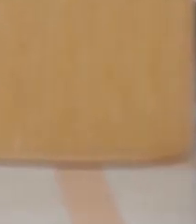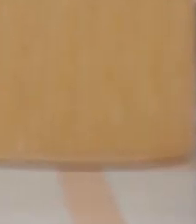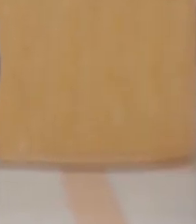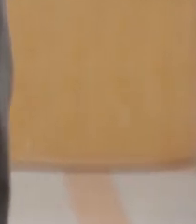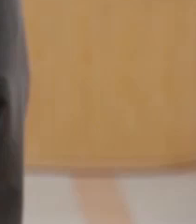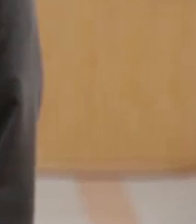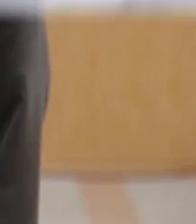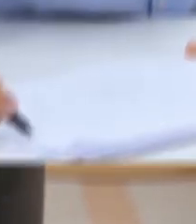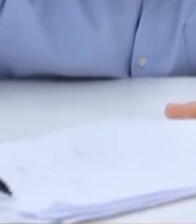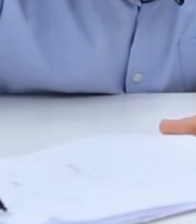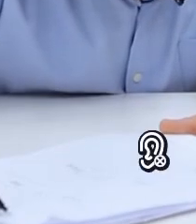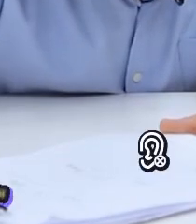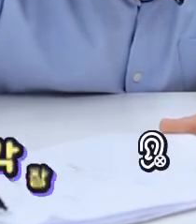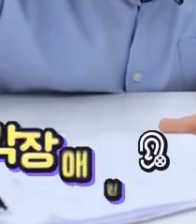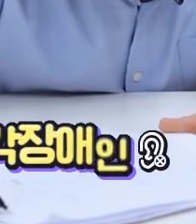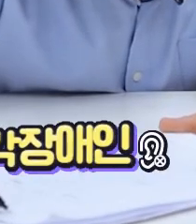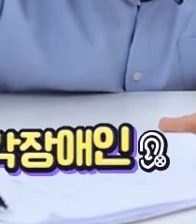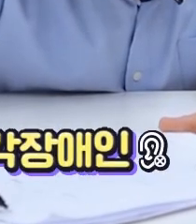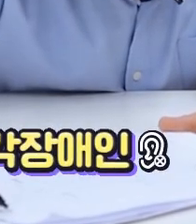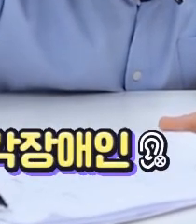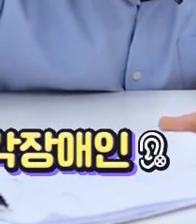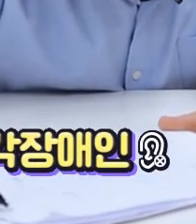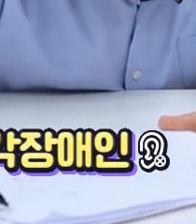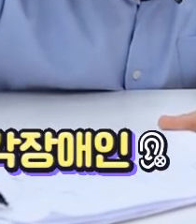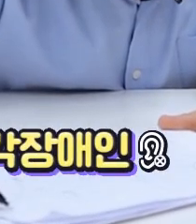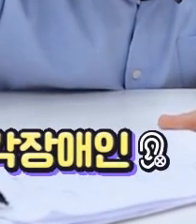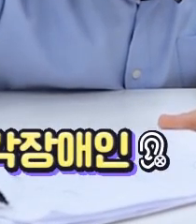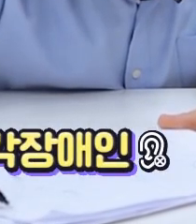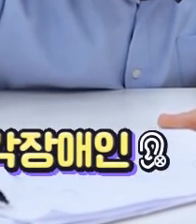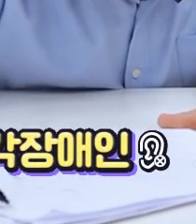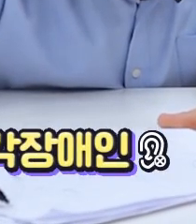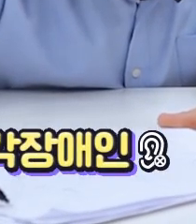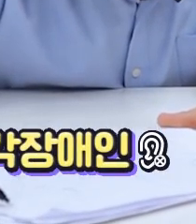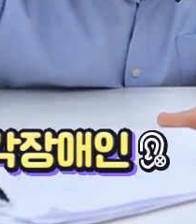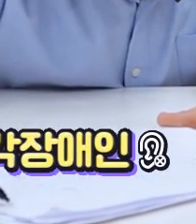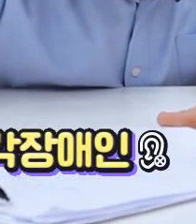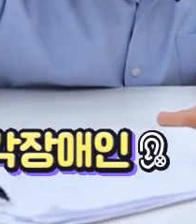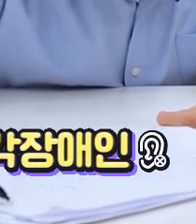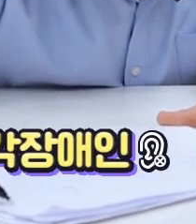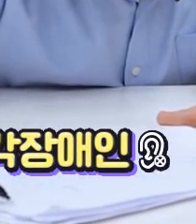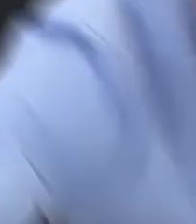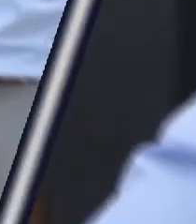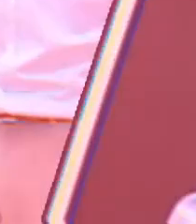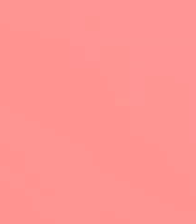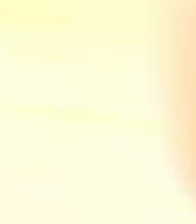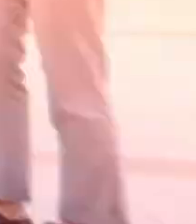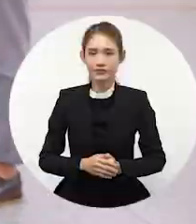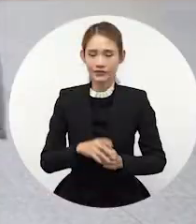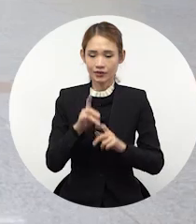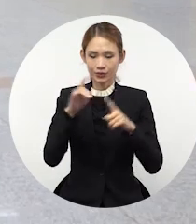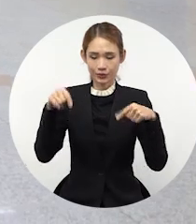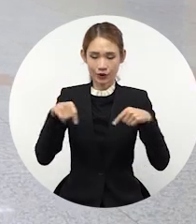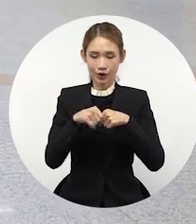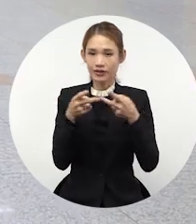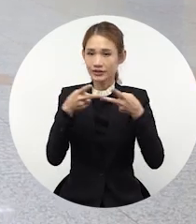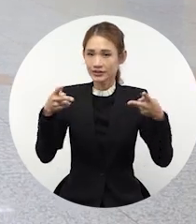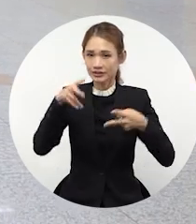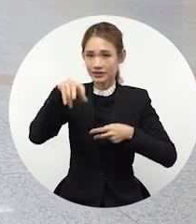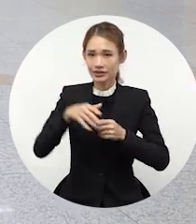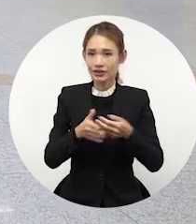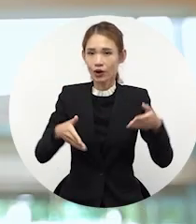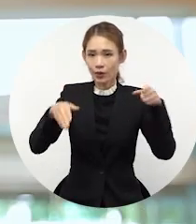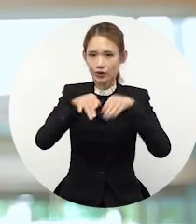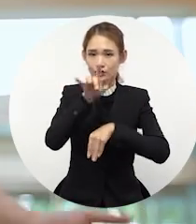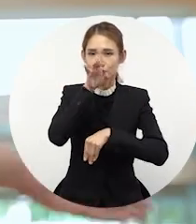경우 팔을 잡게 한 후 해당 장소까지 안내하라는 메시지가 보인다. 두 번째, 휠체어 사용